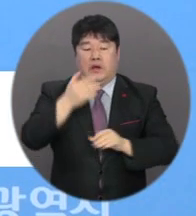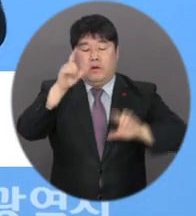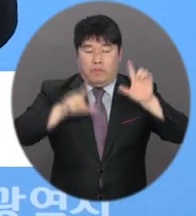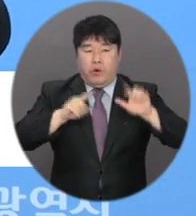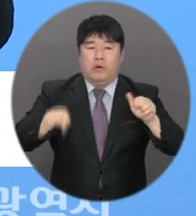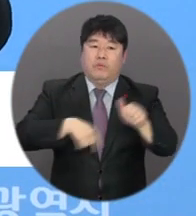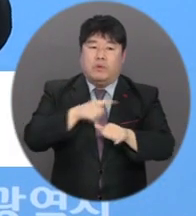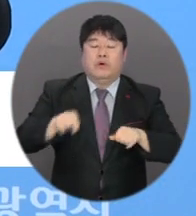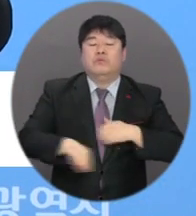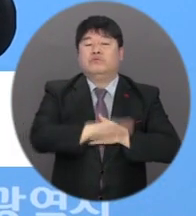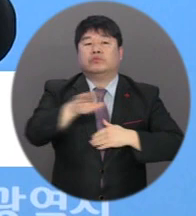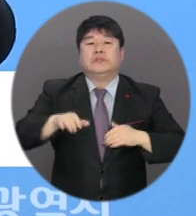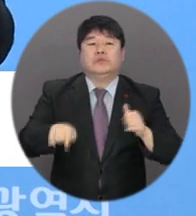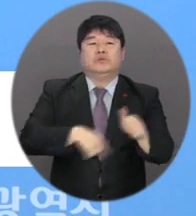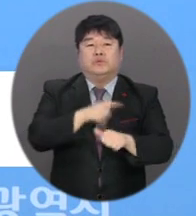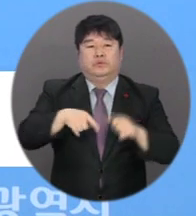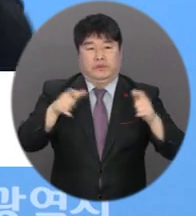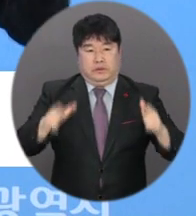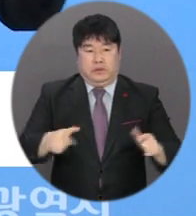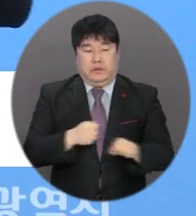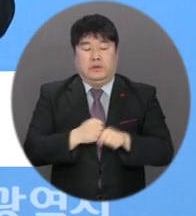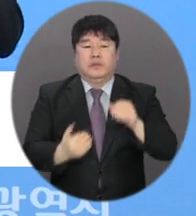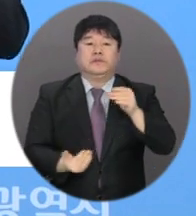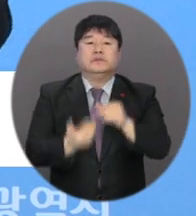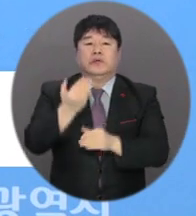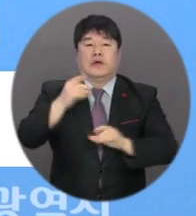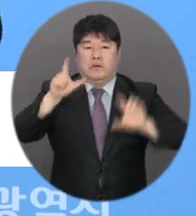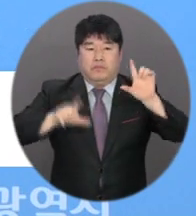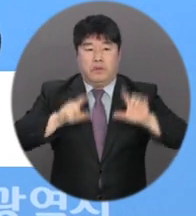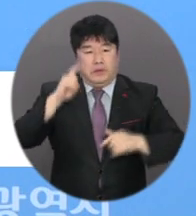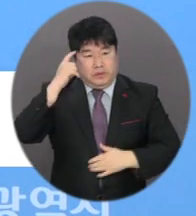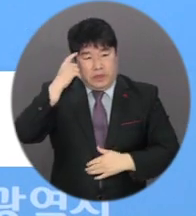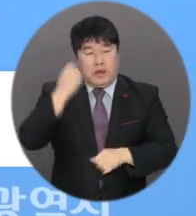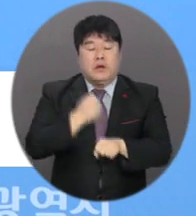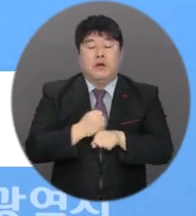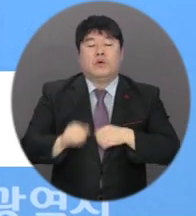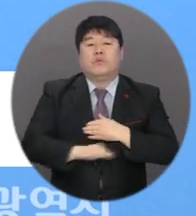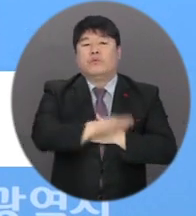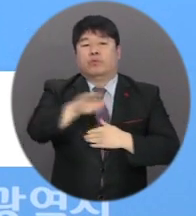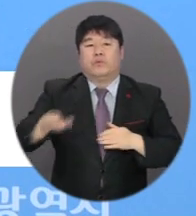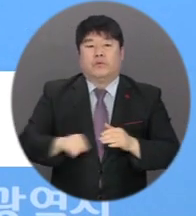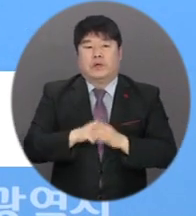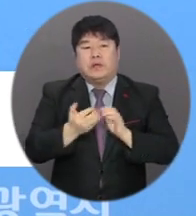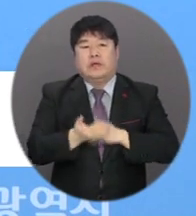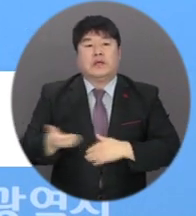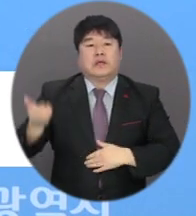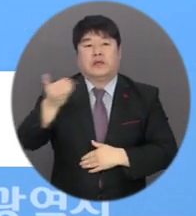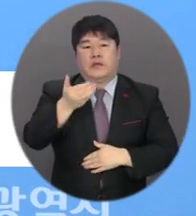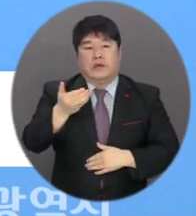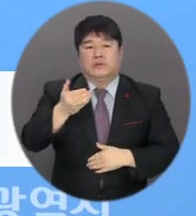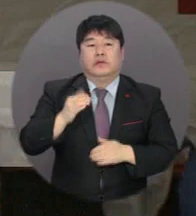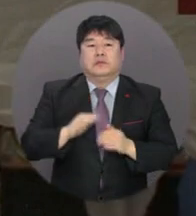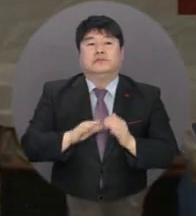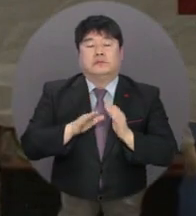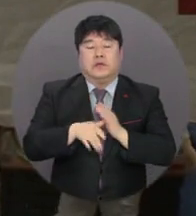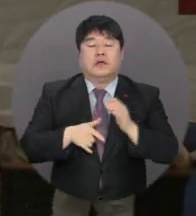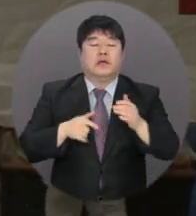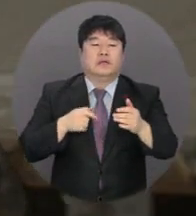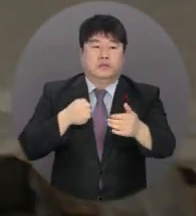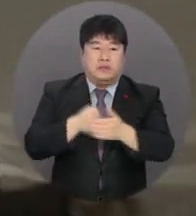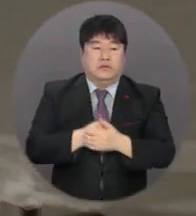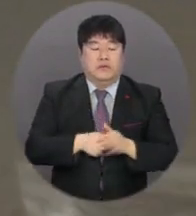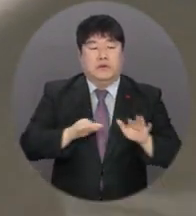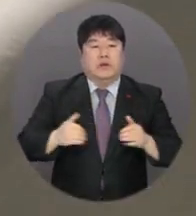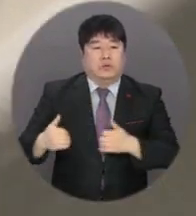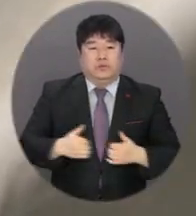양상, 그다음에 우리 주변 지역의 발생 양상 등을 고려해서 저희들이 이 격상 시점을 정한 것이고.